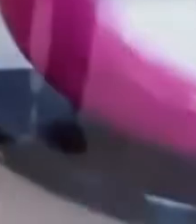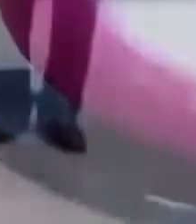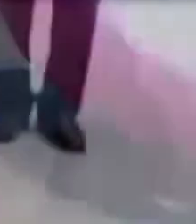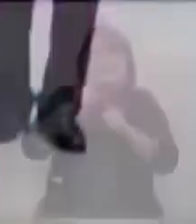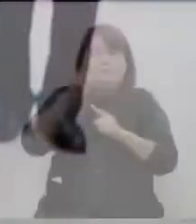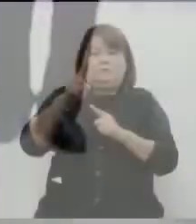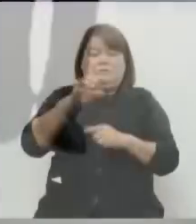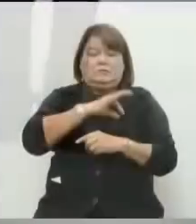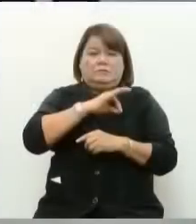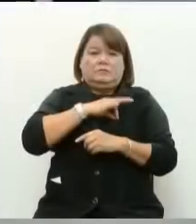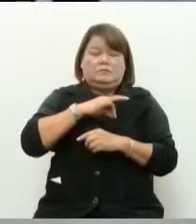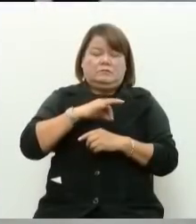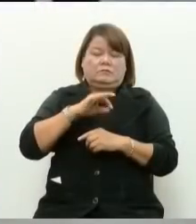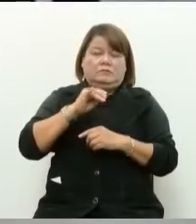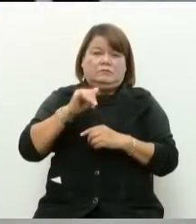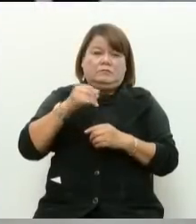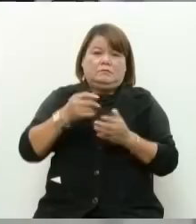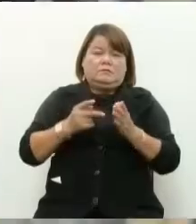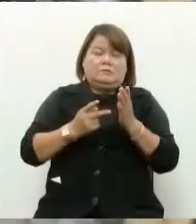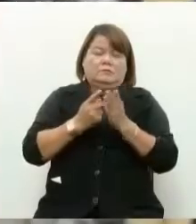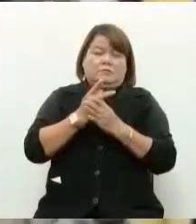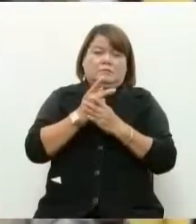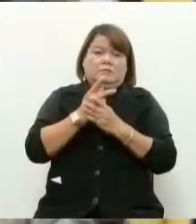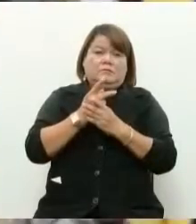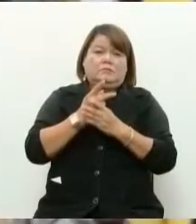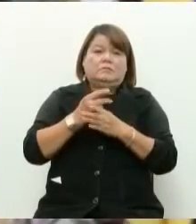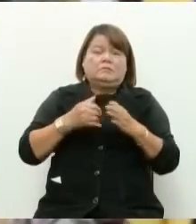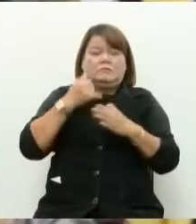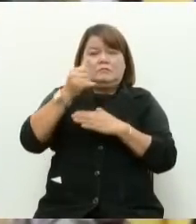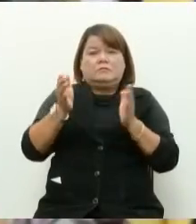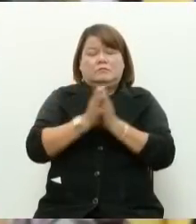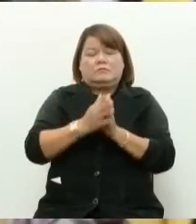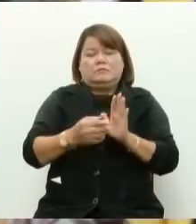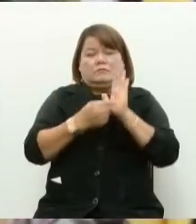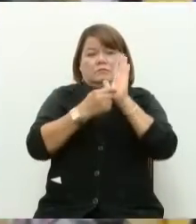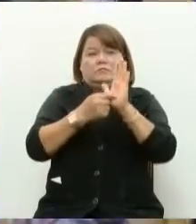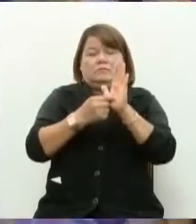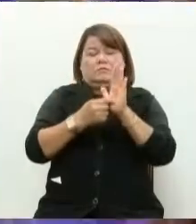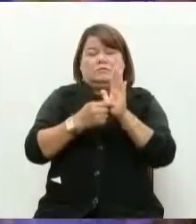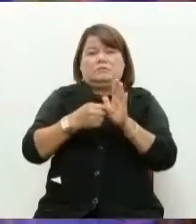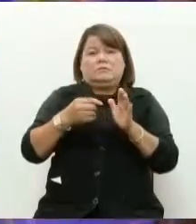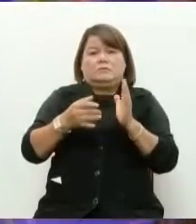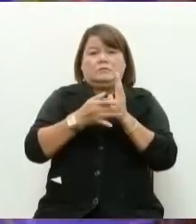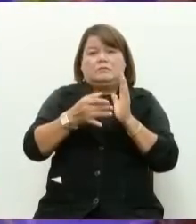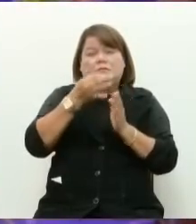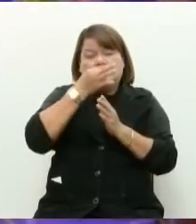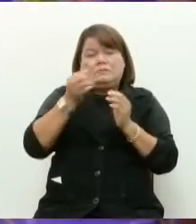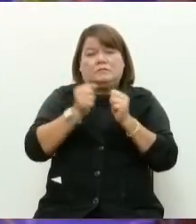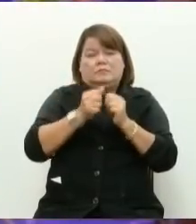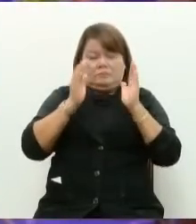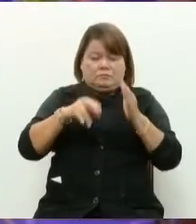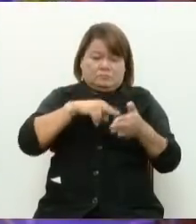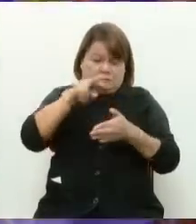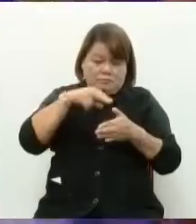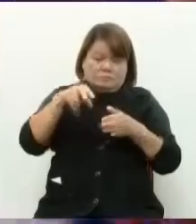สมาชิกกลุ่มยุวเกษตรกร 3. เข้าร่วมนำเสนอผลงานด้านทักษะอาชีพต่อผู้ตรวจราชการกระทร